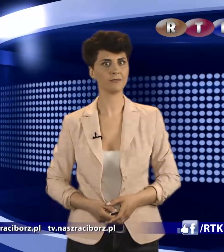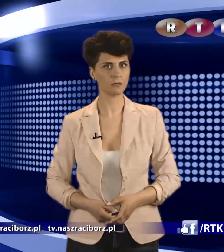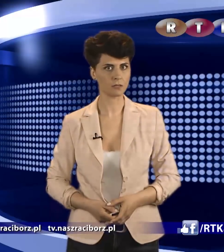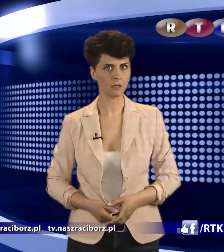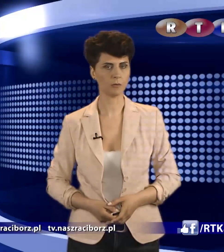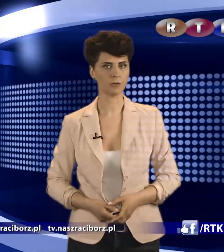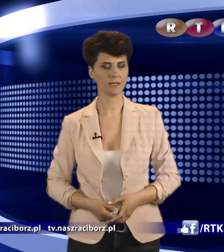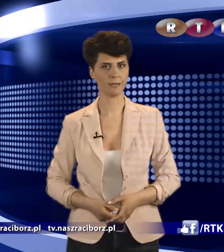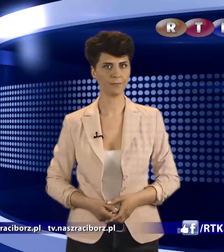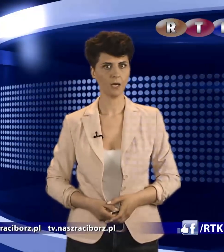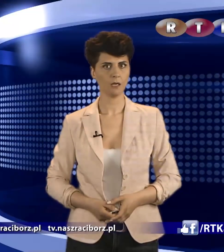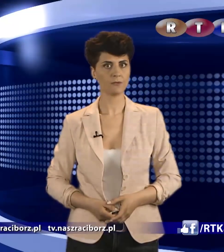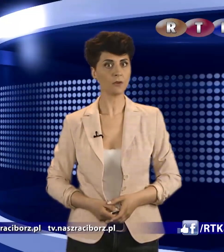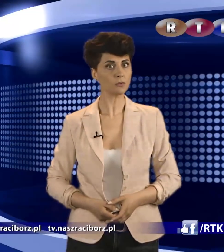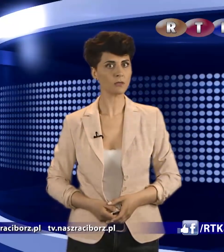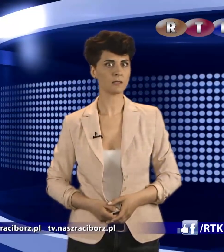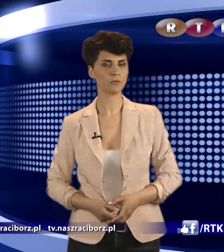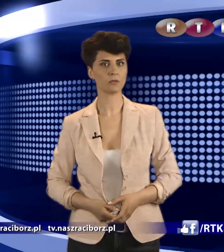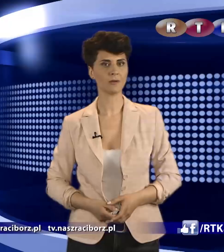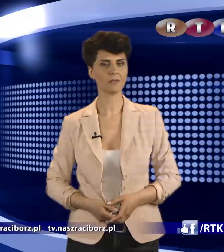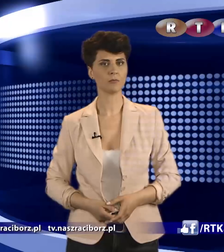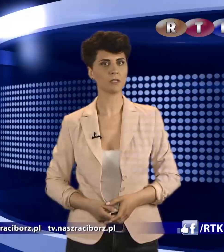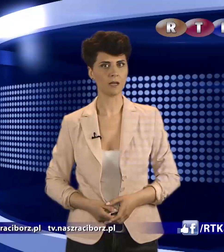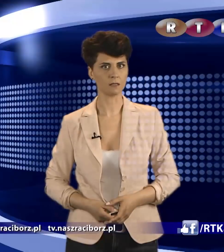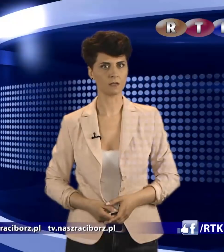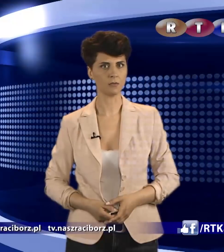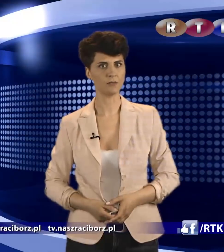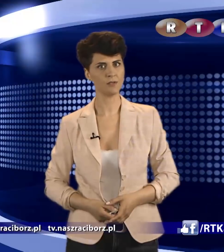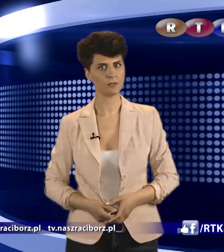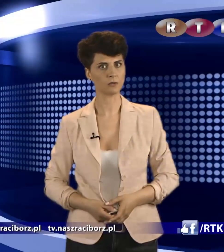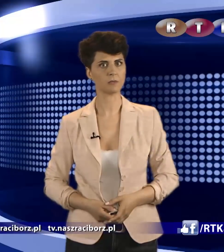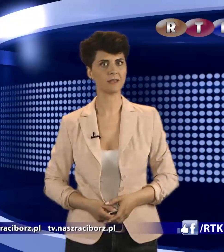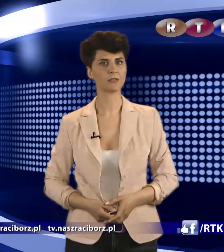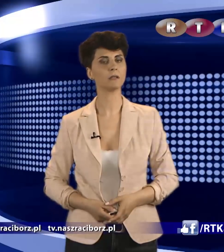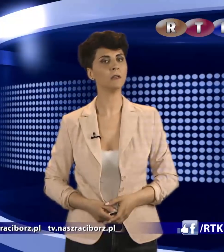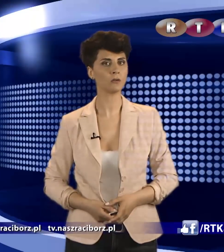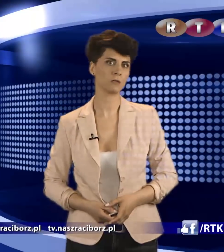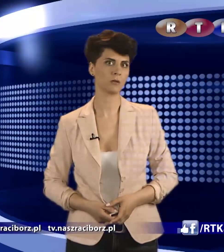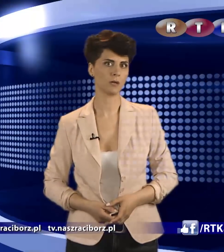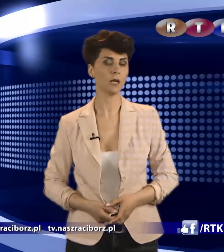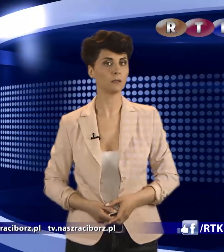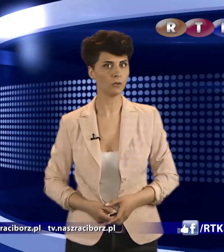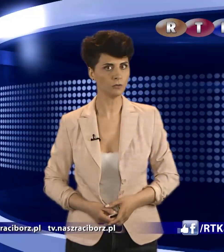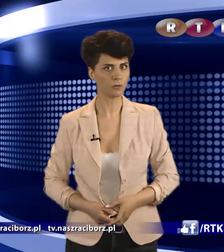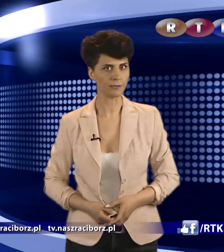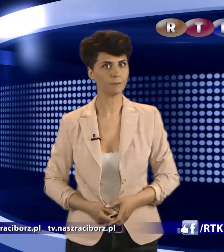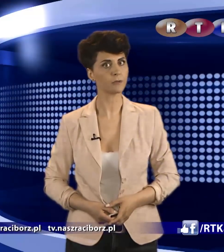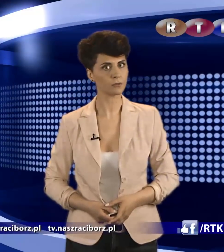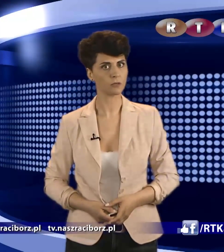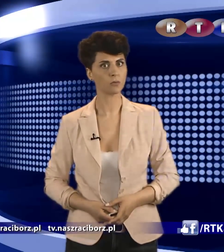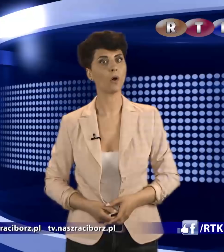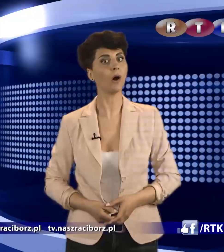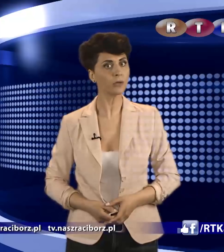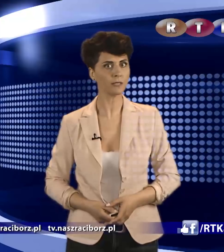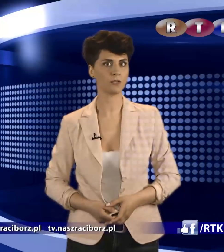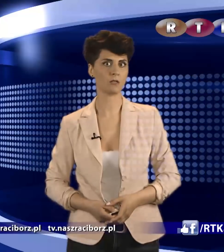niewiadomego zewnętrznego pochodzenia. I w związku z zaistniałą sytuacją mieszkańcy, szczególnie dzieci, osoby starsze i osoby chore, do odwołania